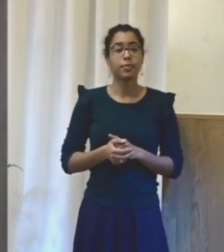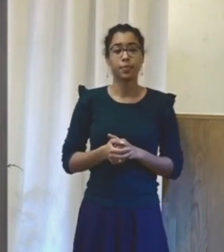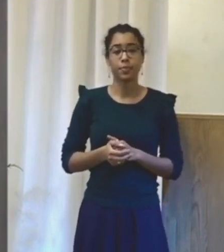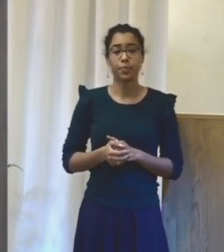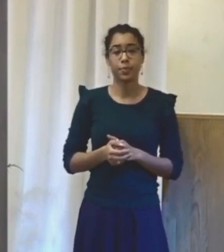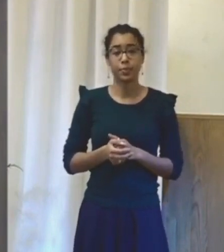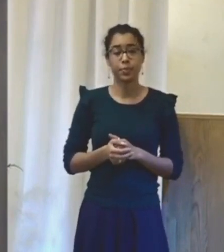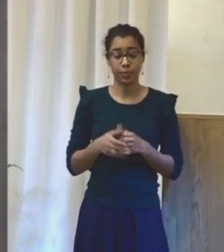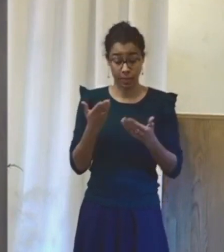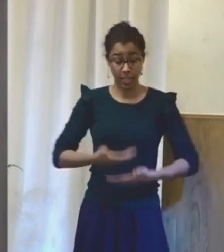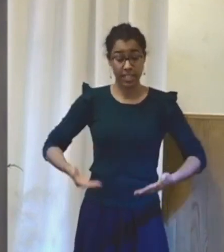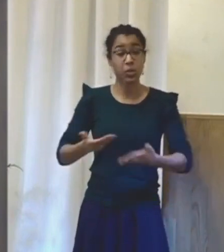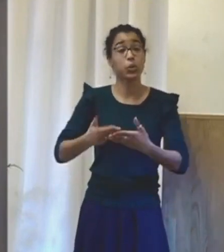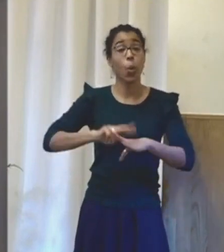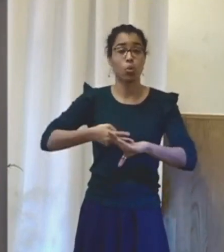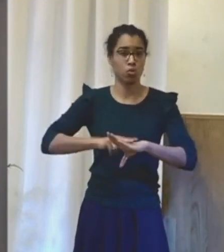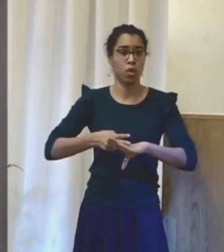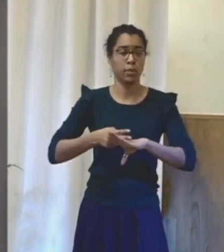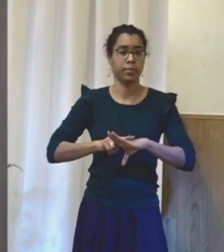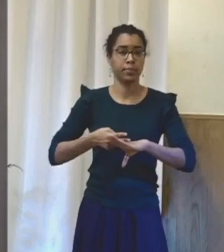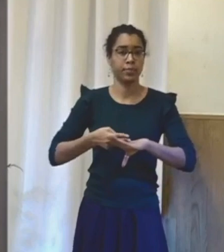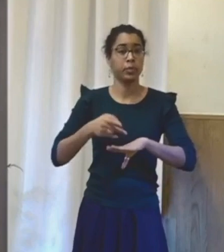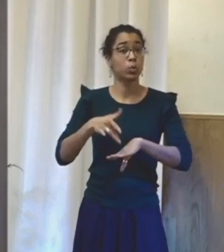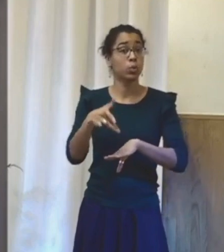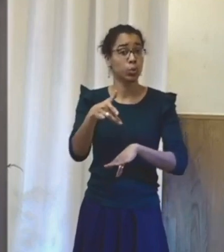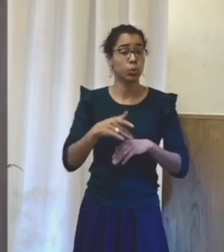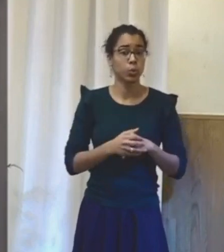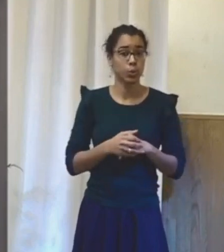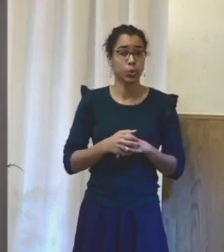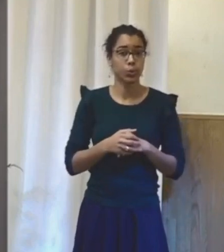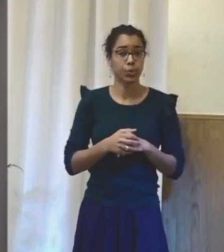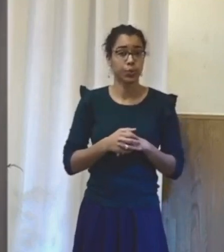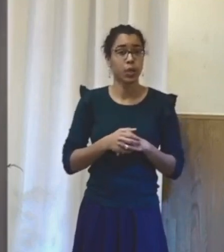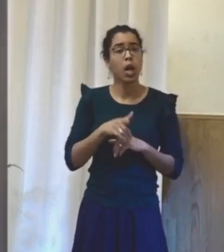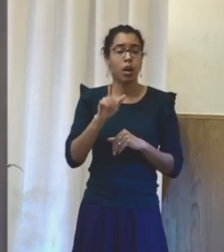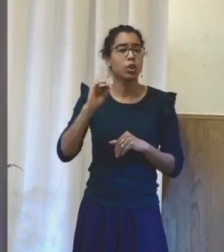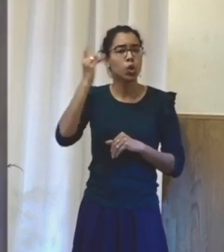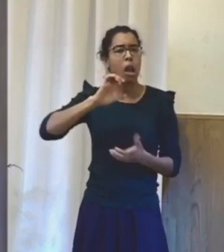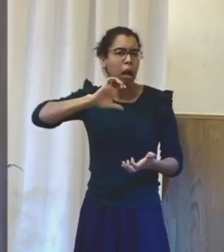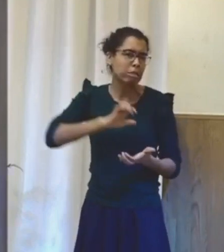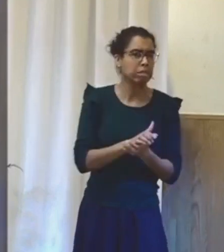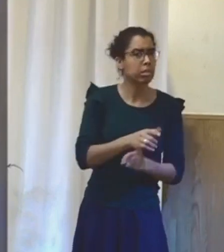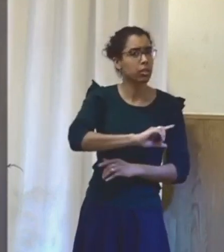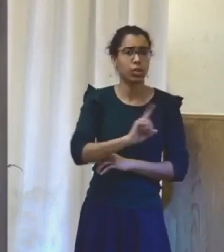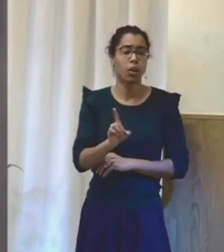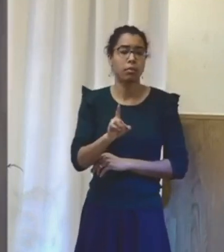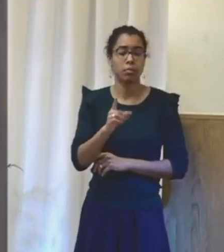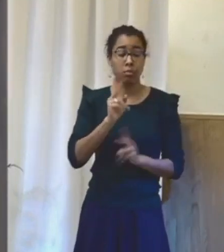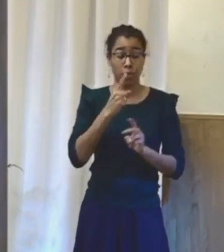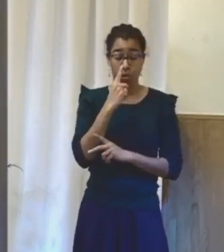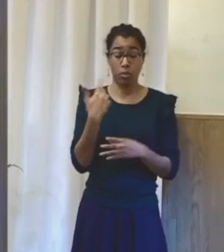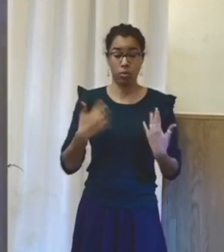Dans la situation que Job traversait, vous savez que Dieu ne l'a pas mis en pâture. Des fois, on croit que